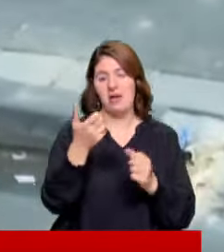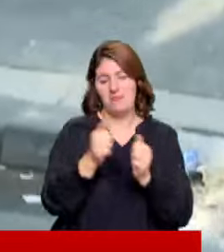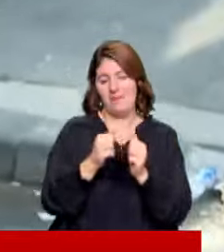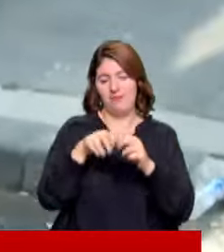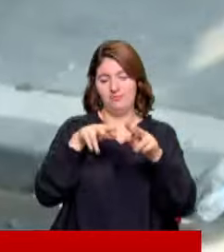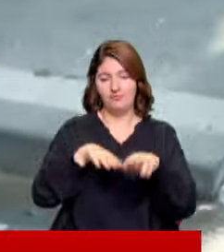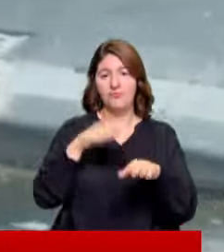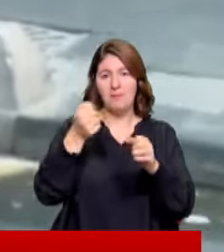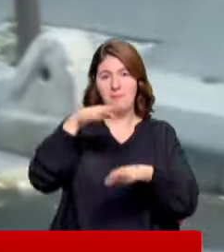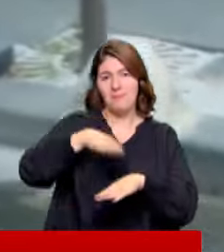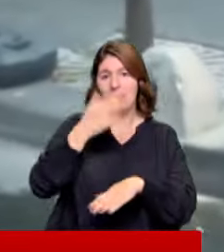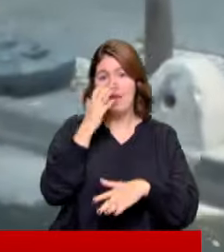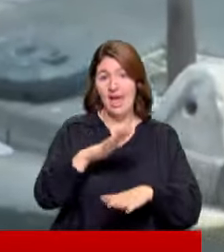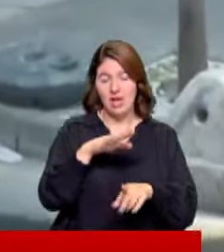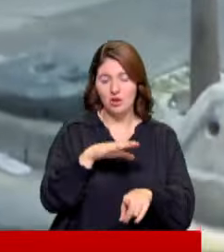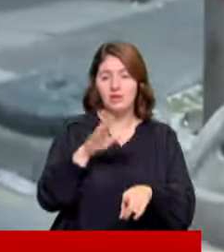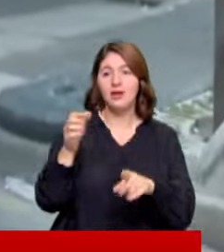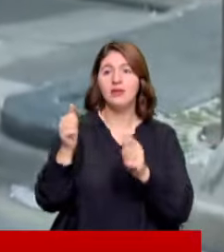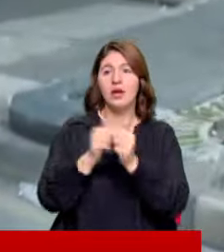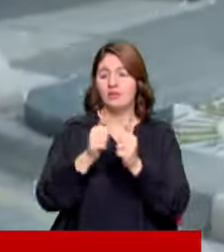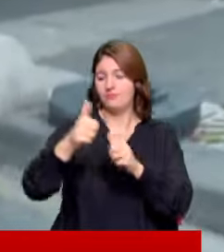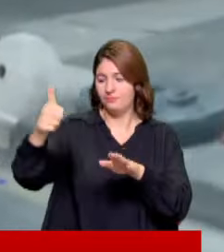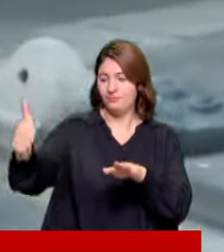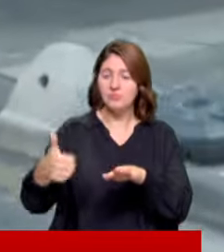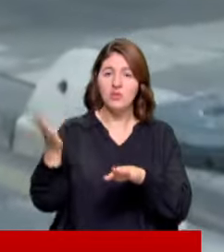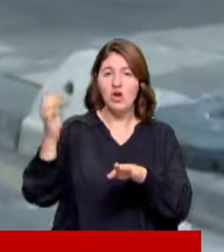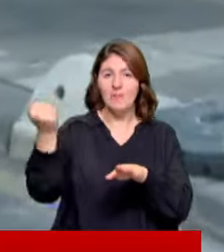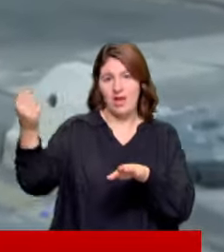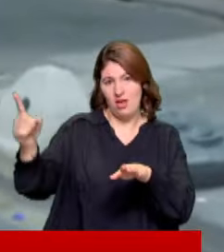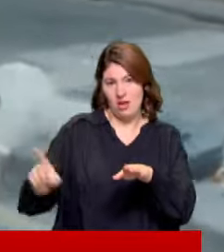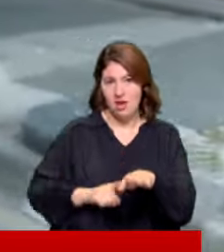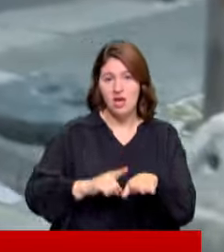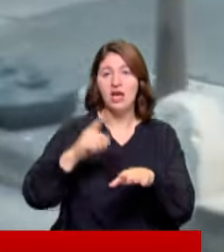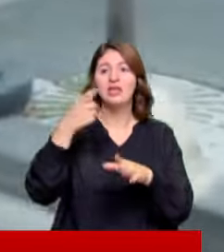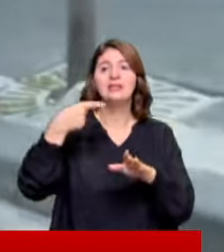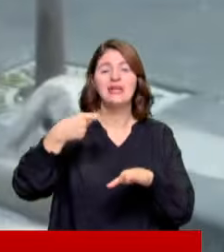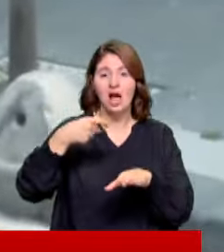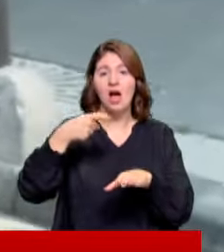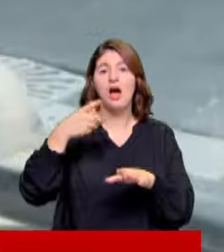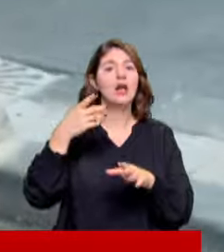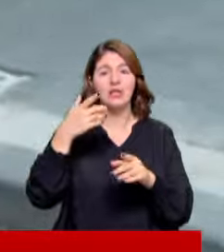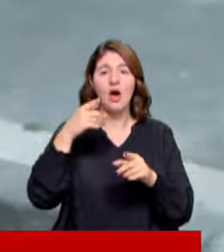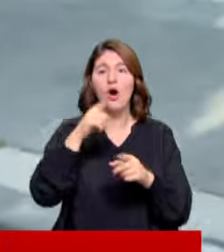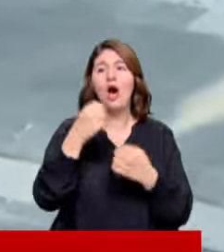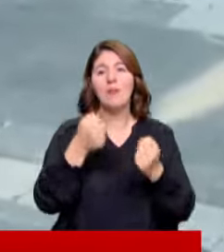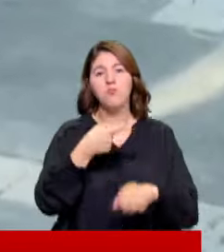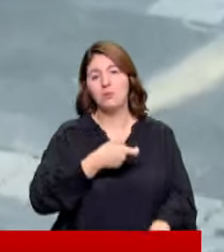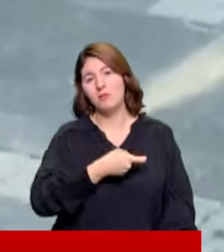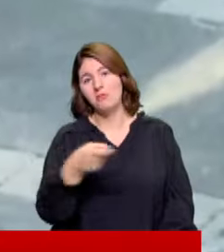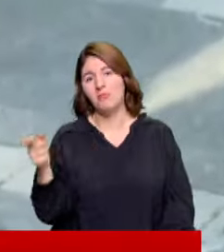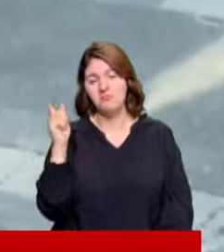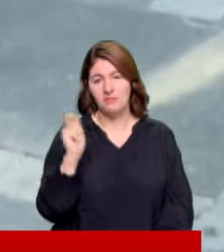birlikte park halinde beklerken yanlarına bir başka araç yanaştı ve silahlı kişiler o aracı kurşun